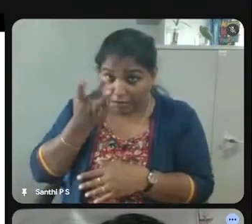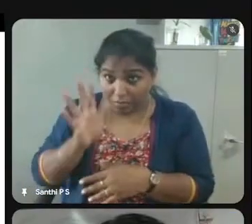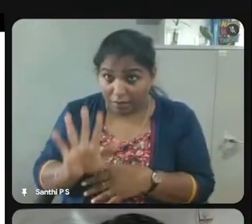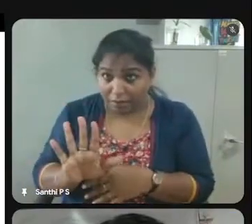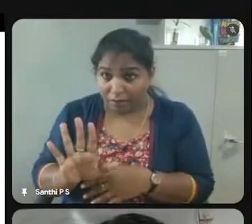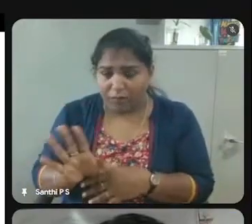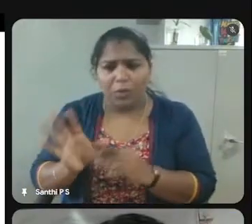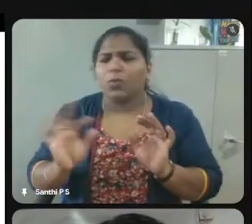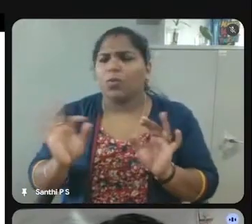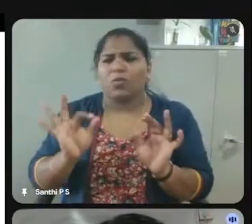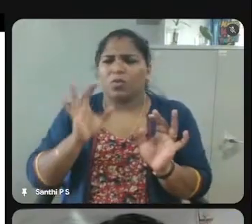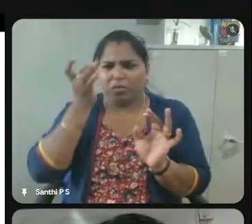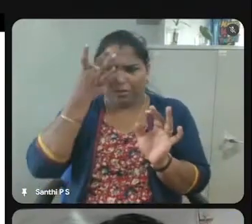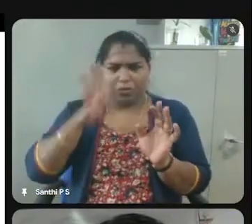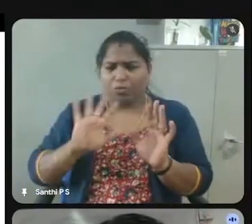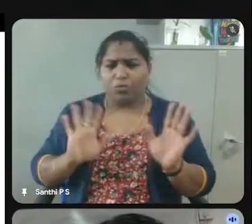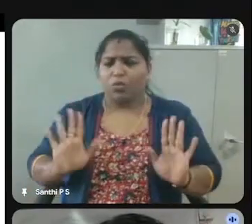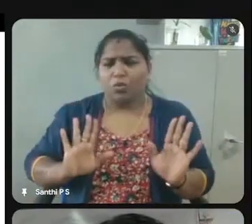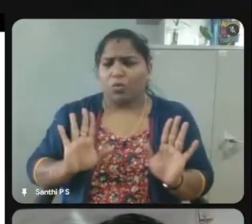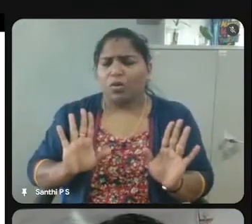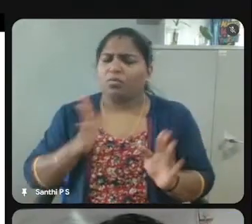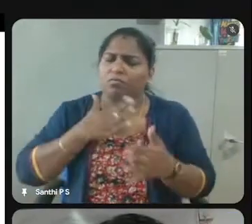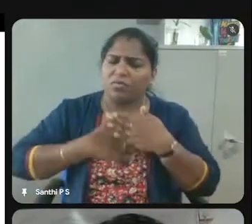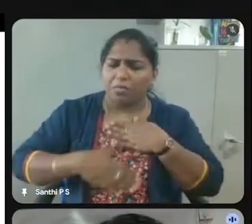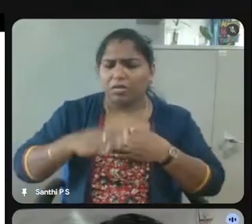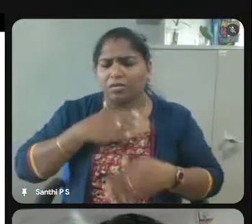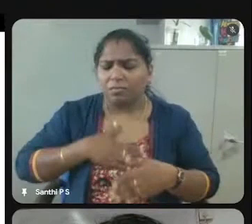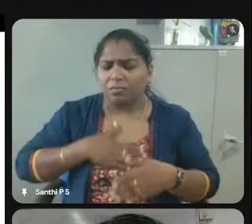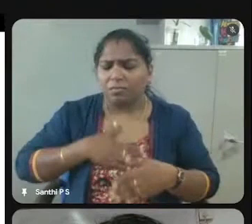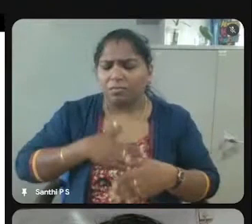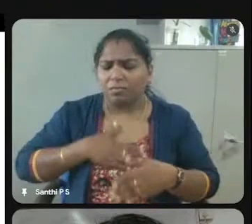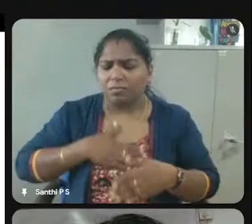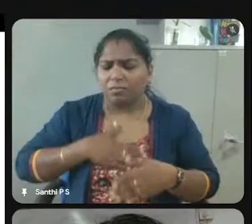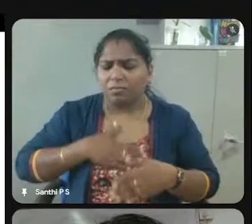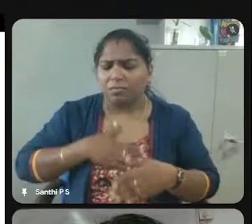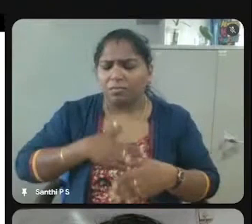അല്ല, ഞാനങ്ങനെ ദേഷ്യപ്പെടലൊന്നുമില്ല. ഞാൻ വളരെ കാമായി ഇരുന്ന് എനിക്കറിയോ എന്നൊക്കെ നോക്കി.